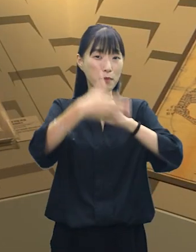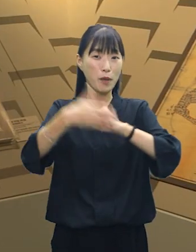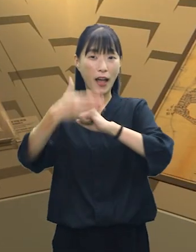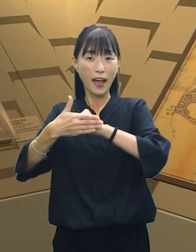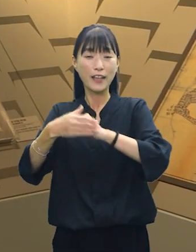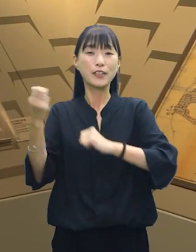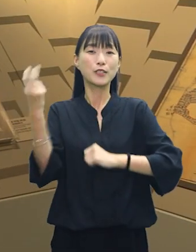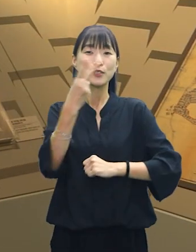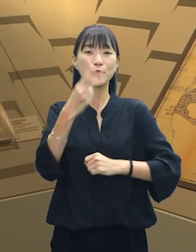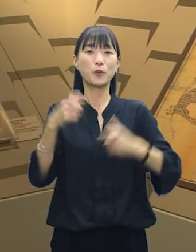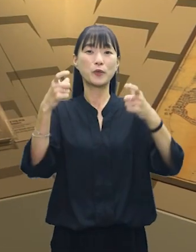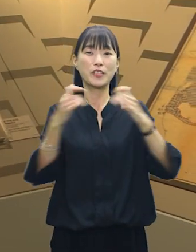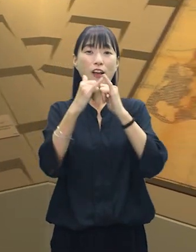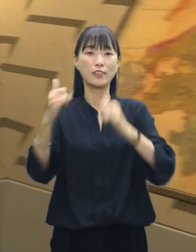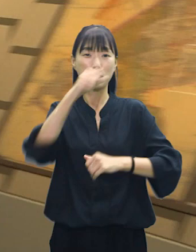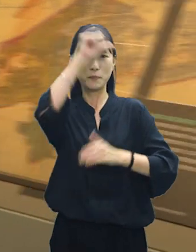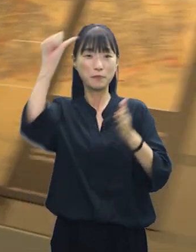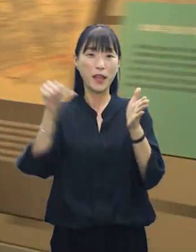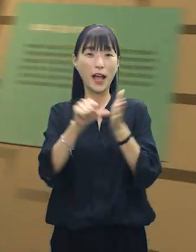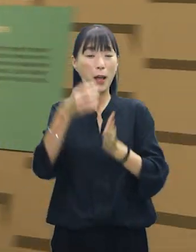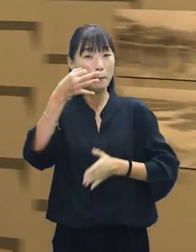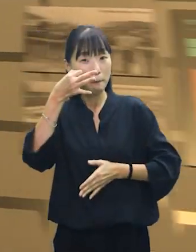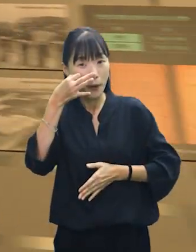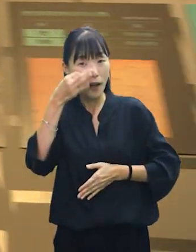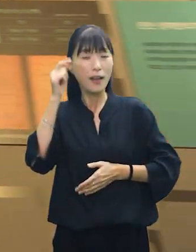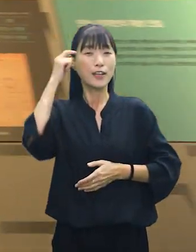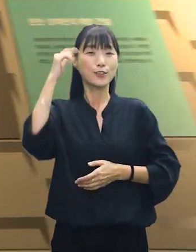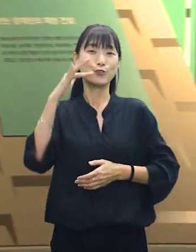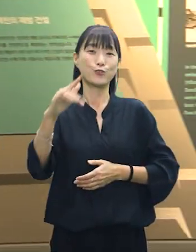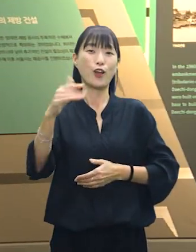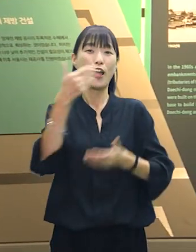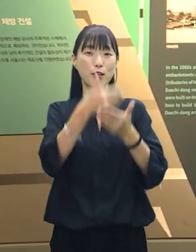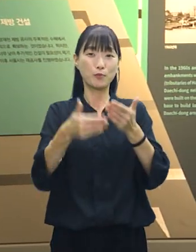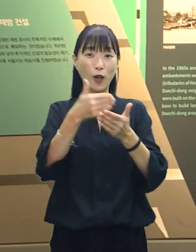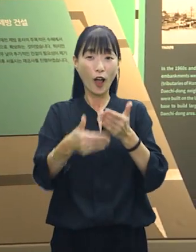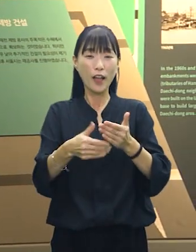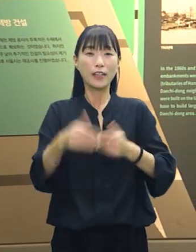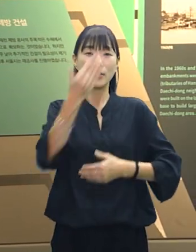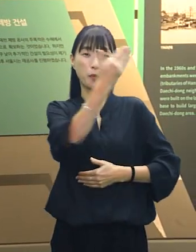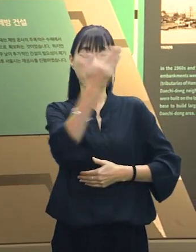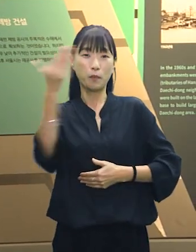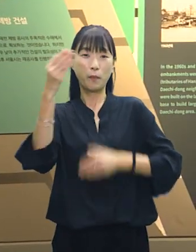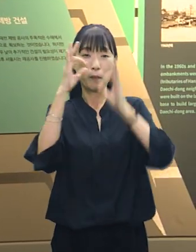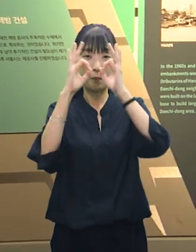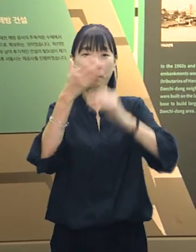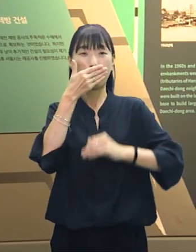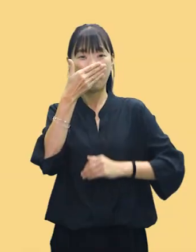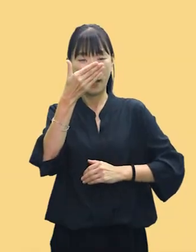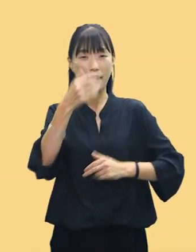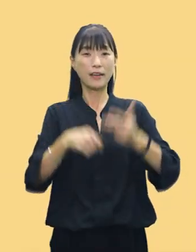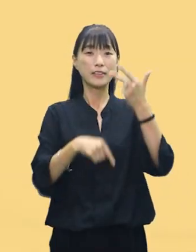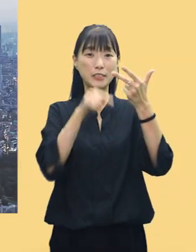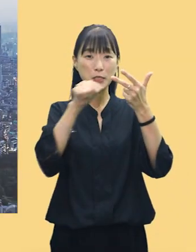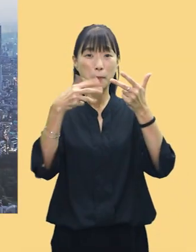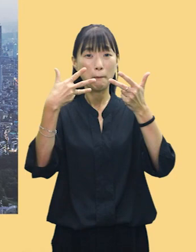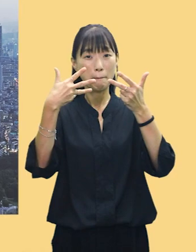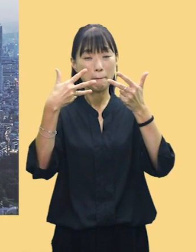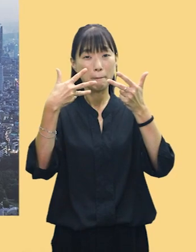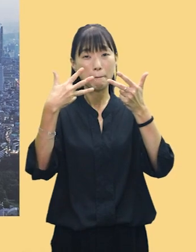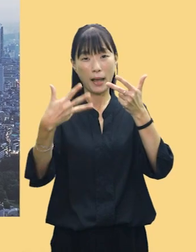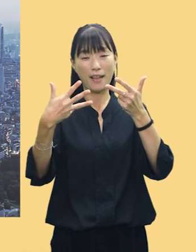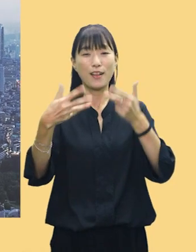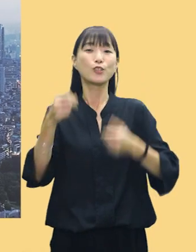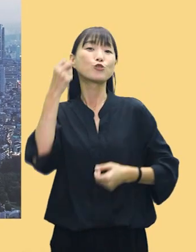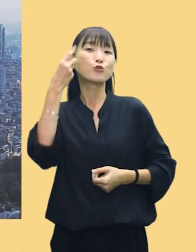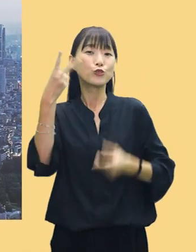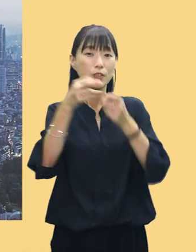그리고 구민들의 삶을 엿볼 수 있는 추억의 소장품 전시를 만나볼 수 있습니다. 7, 8월 두 달간